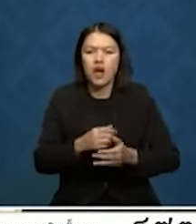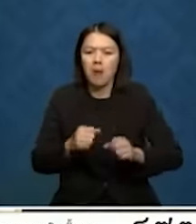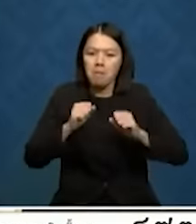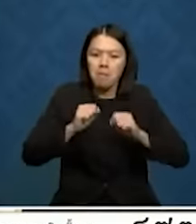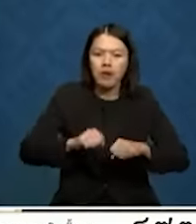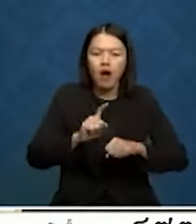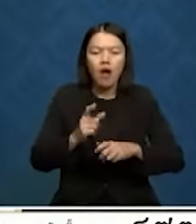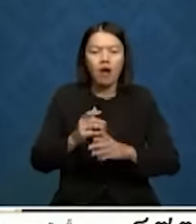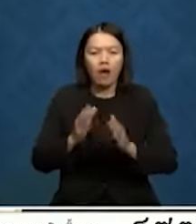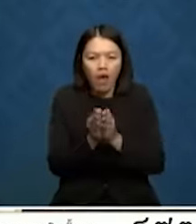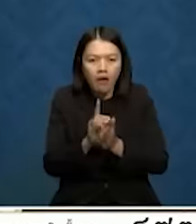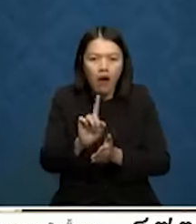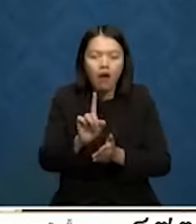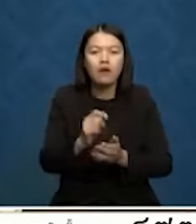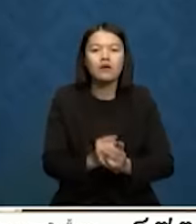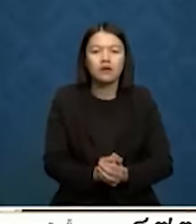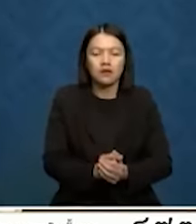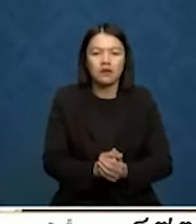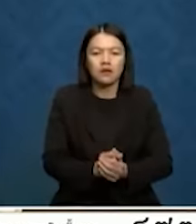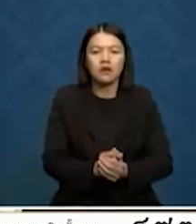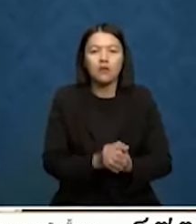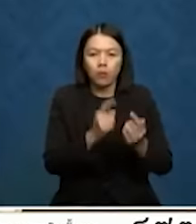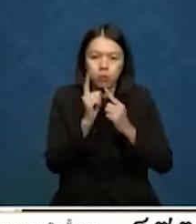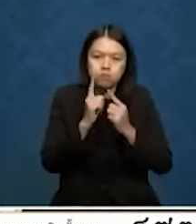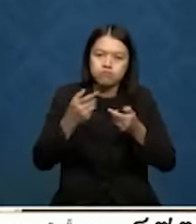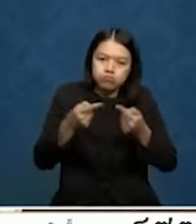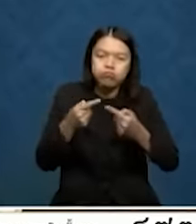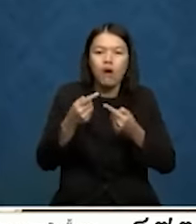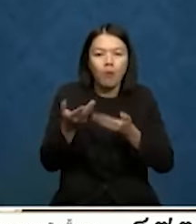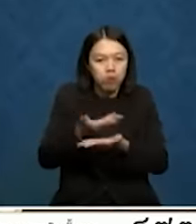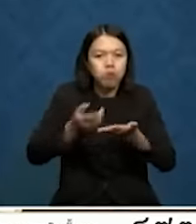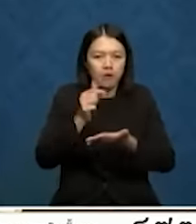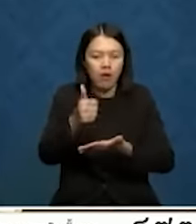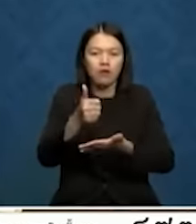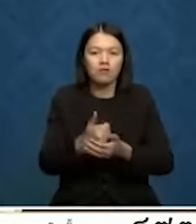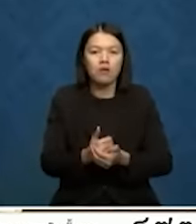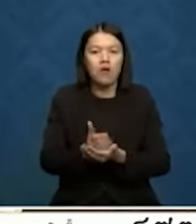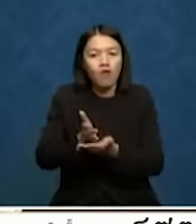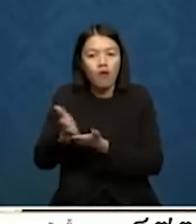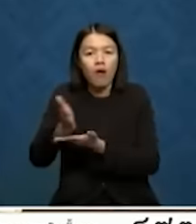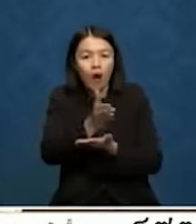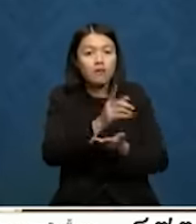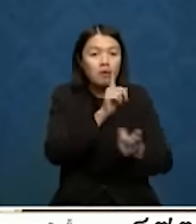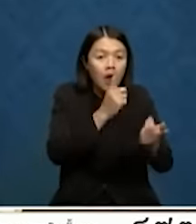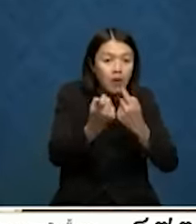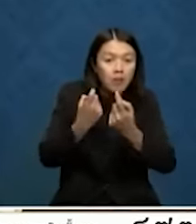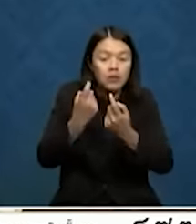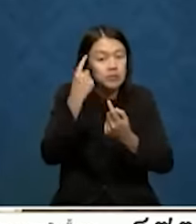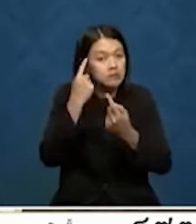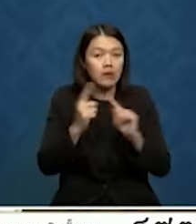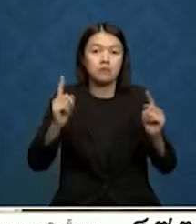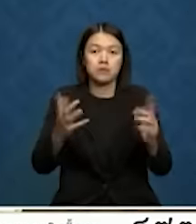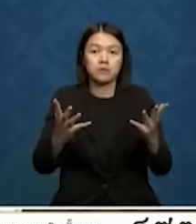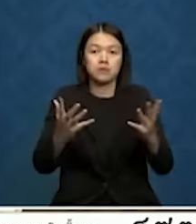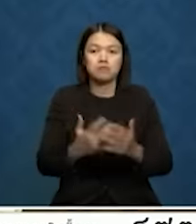อย่างไรจะออกเสียงอย่างไรอันนี้เรามาถกกันได้นะครับแต่ถ้าทุกฝ่ายท่านประธานก็ได้ถามแล้วมีใครเห็นเป็นอื่นหรือ